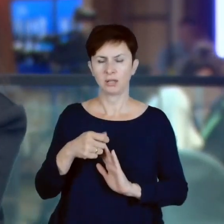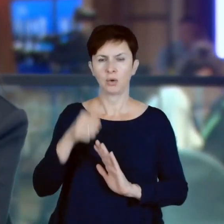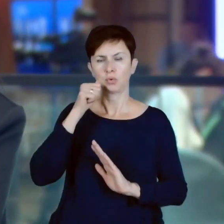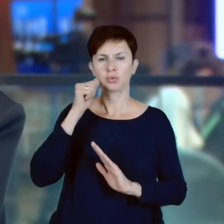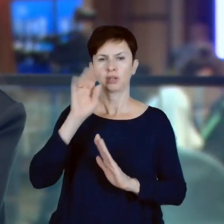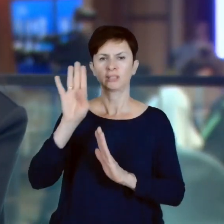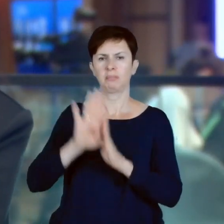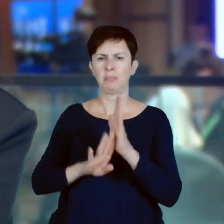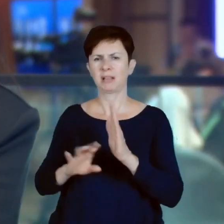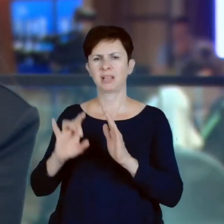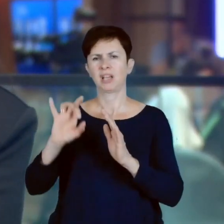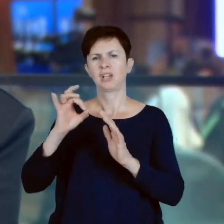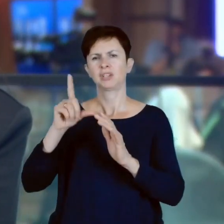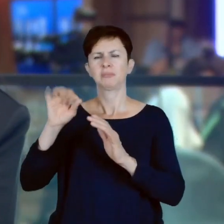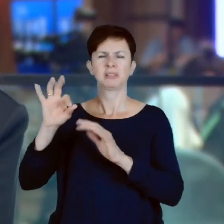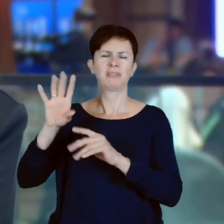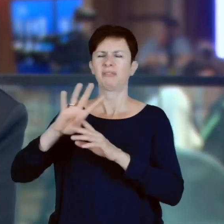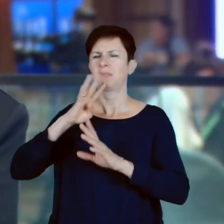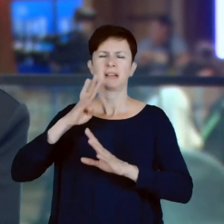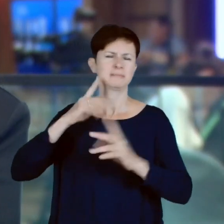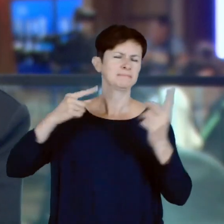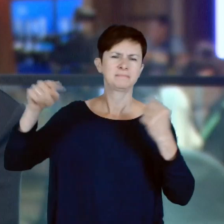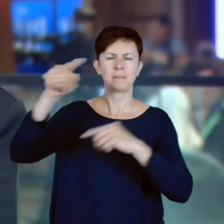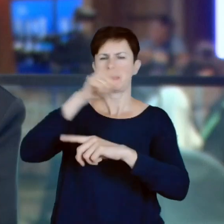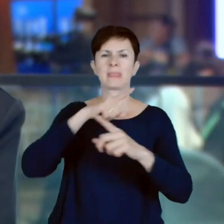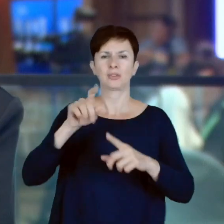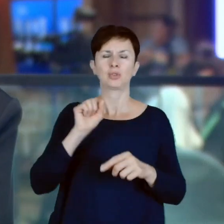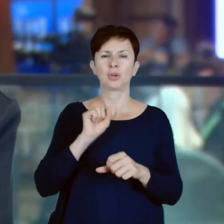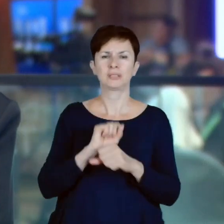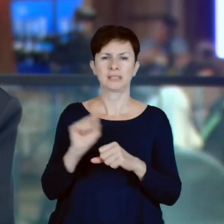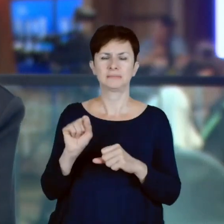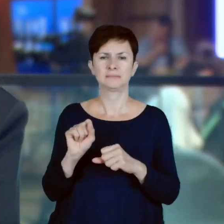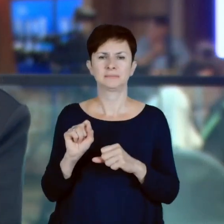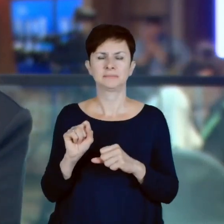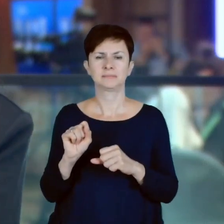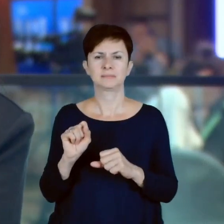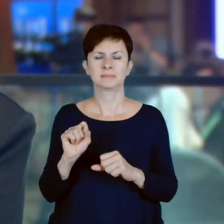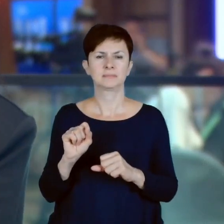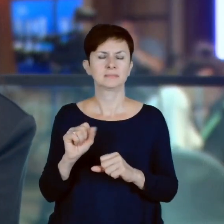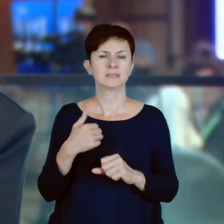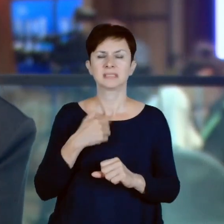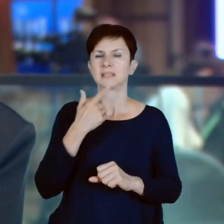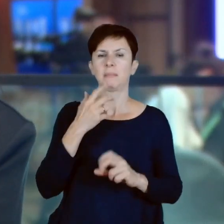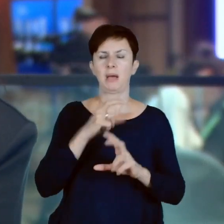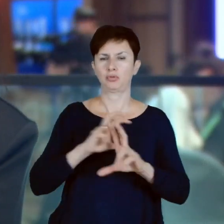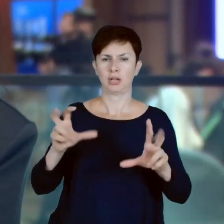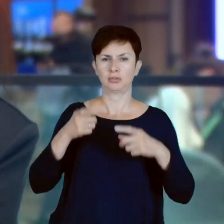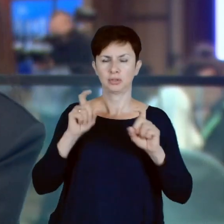prostu, i niestety co się dzieje, to nie spędzamy czasu wystarczająco dużo, żeby sensownie